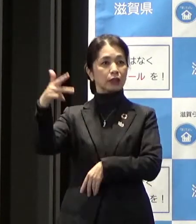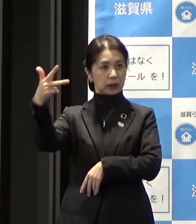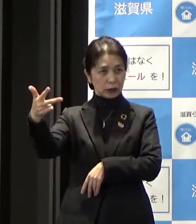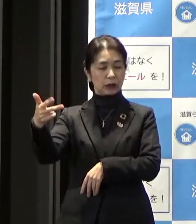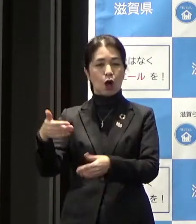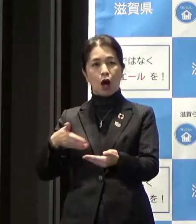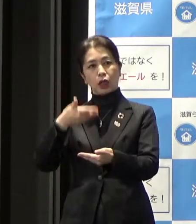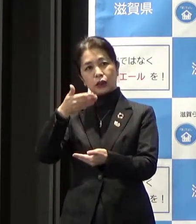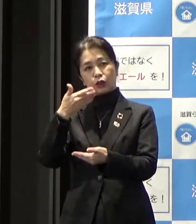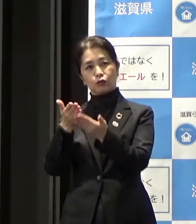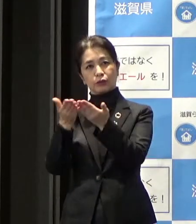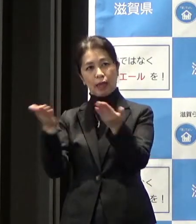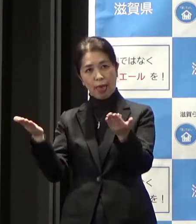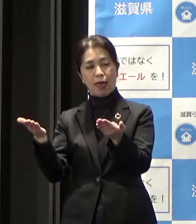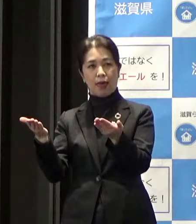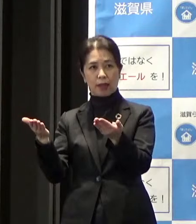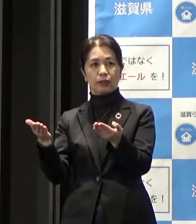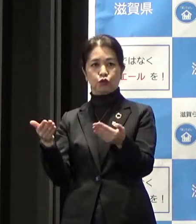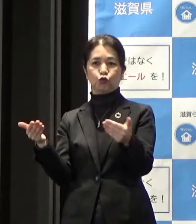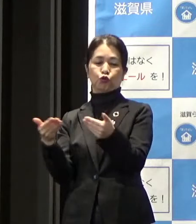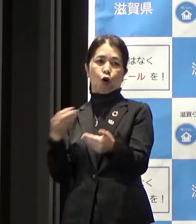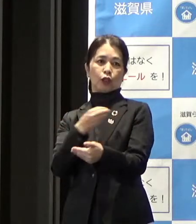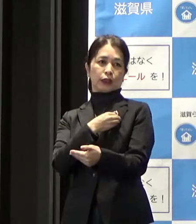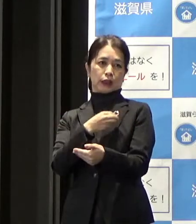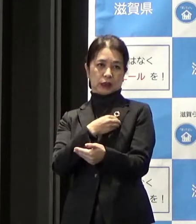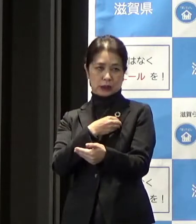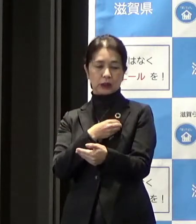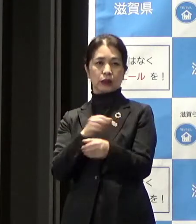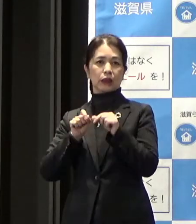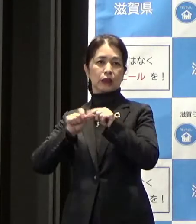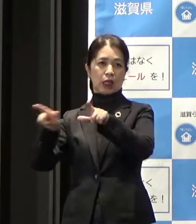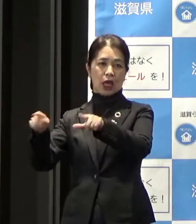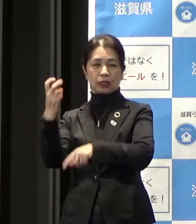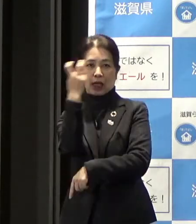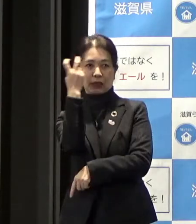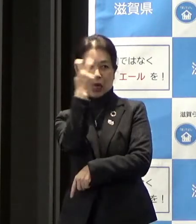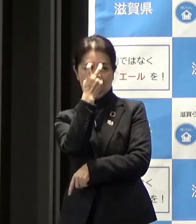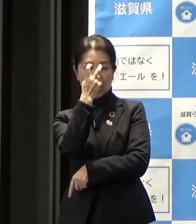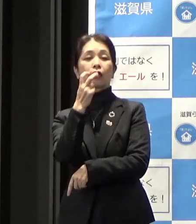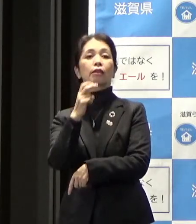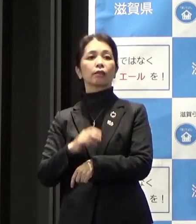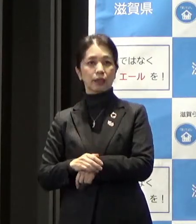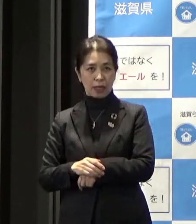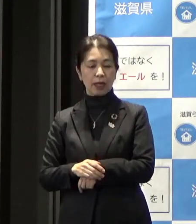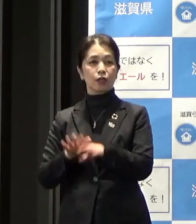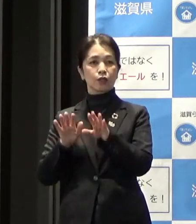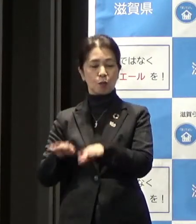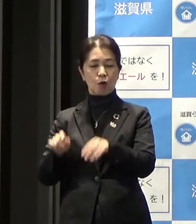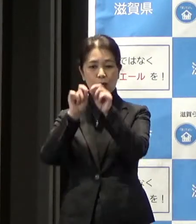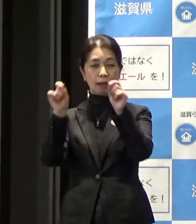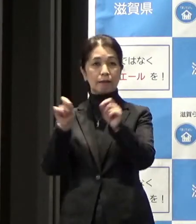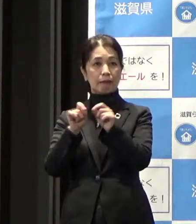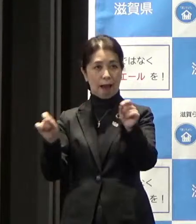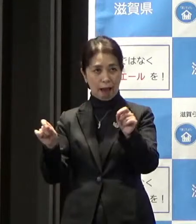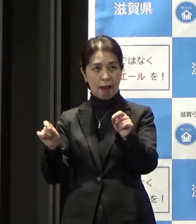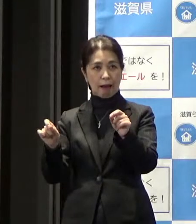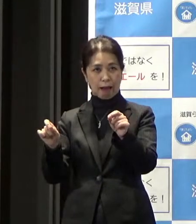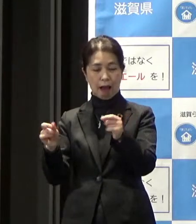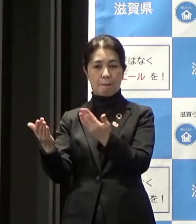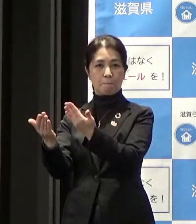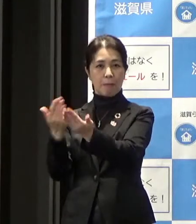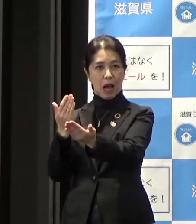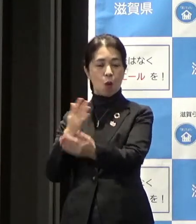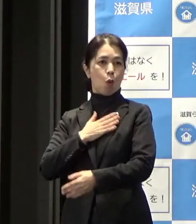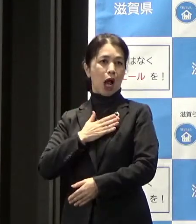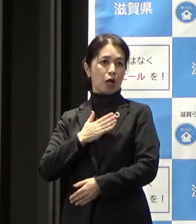従業員に対する一斉検査を行っております。今日にも一部結果が判明する予定ということを聞いておりますので、